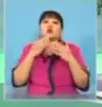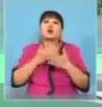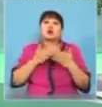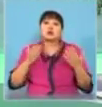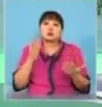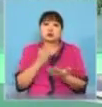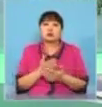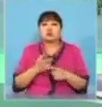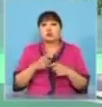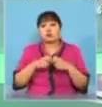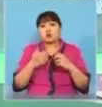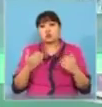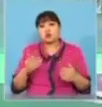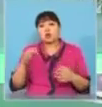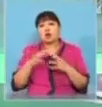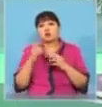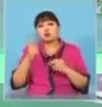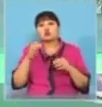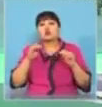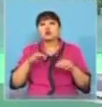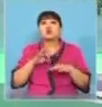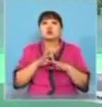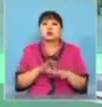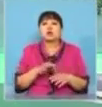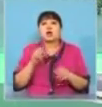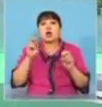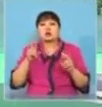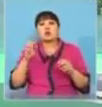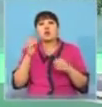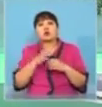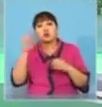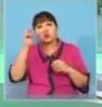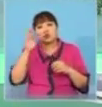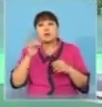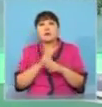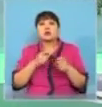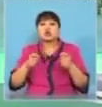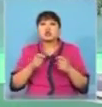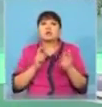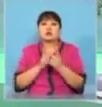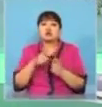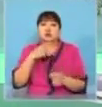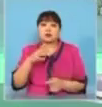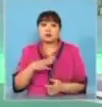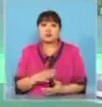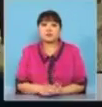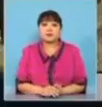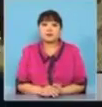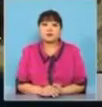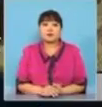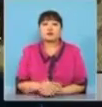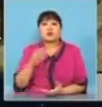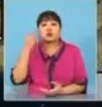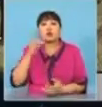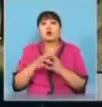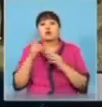арттырып отыр. Бұл мәселе бүгін ауыл шаруашылығы колледжінде өткен арнайы орта оқу орындары басшыларының бас қосуында айтылды.